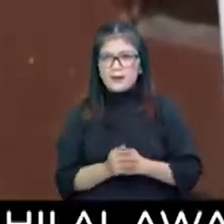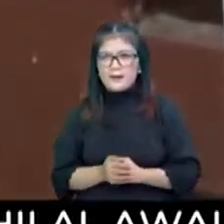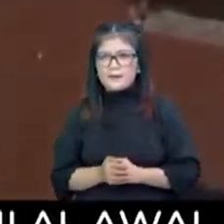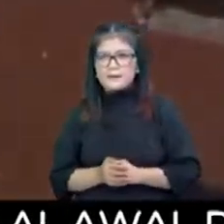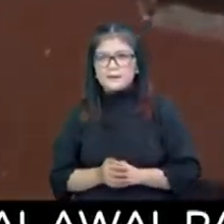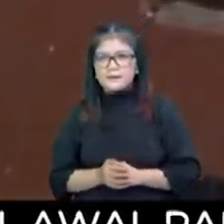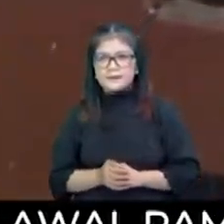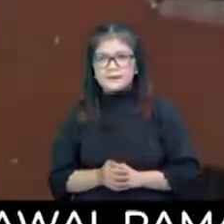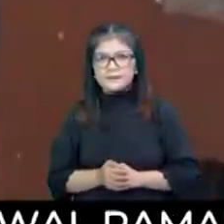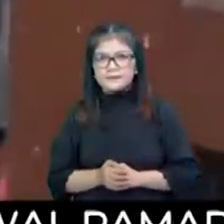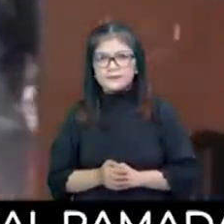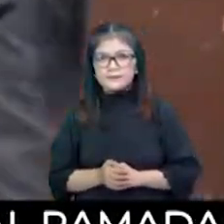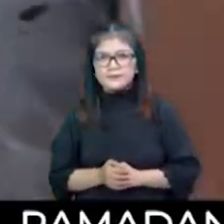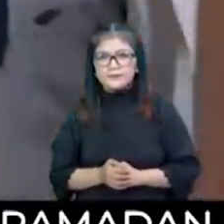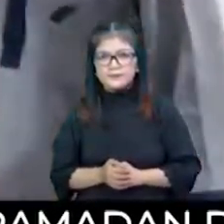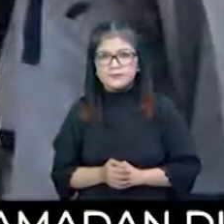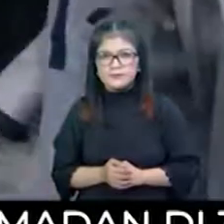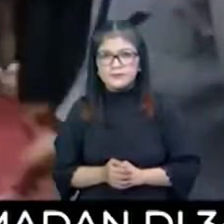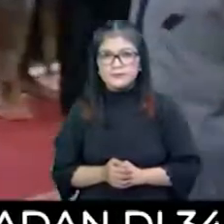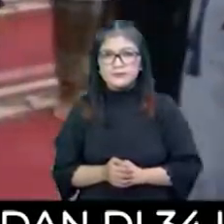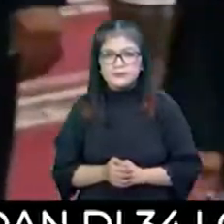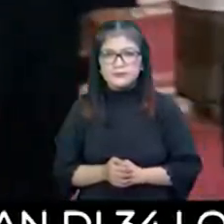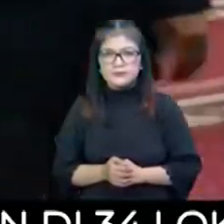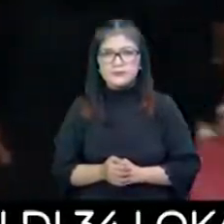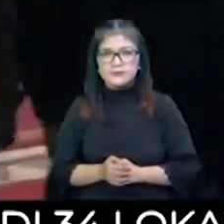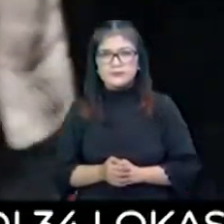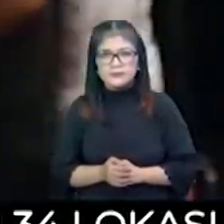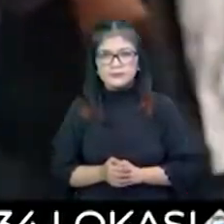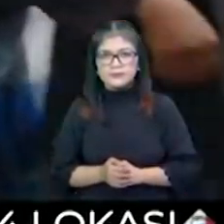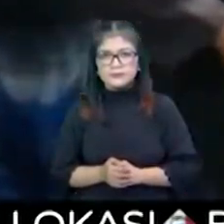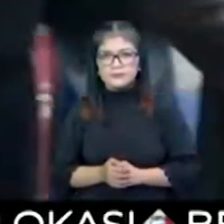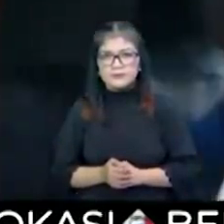Dari Deli Serdang, Sumatera Utara, Ahmad Riwan Nasution, iNews melaporkan.